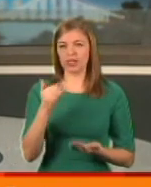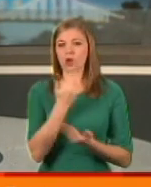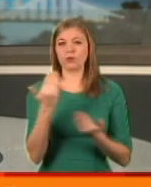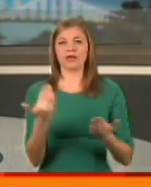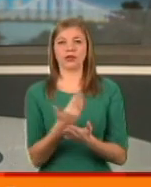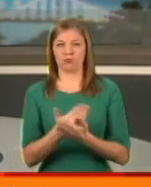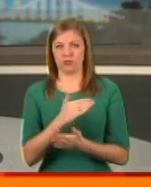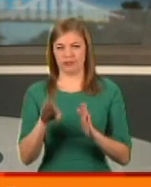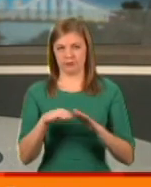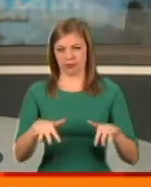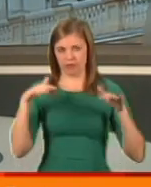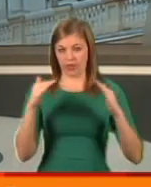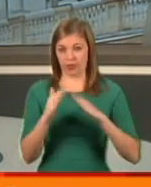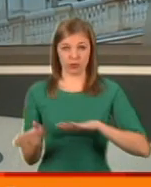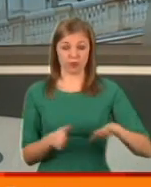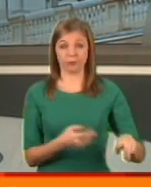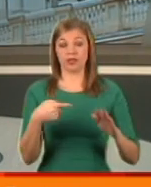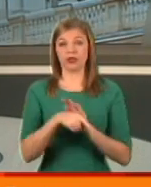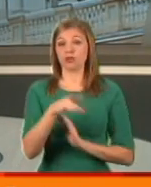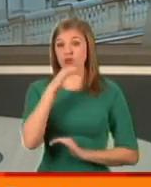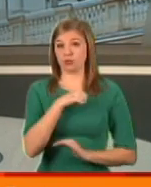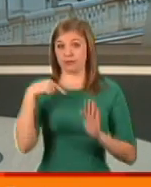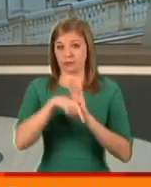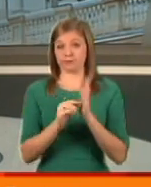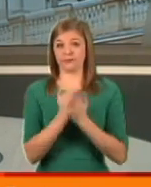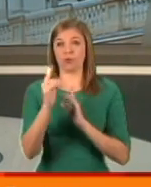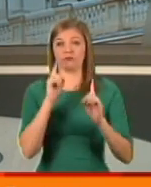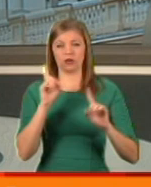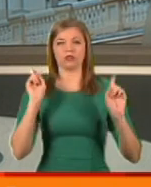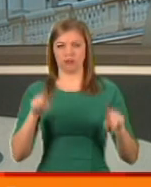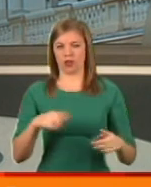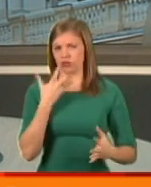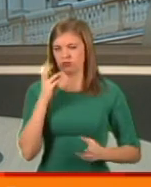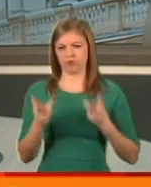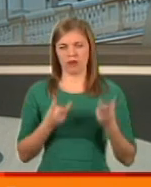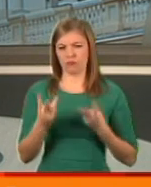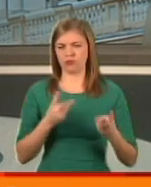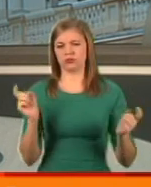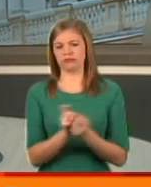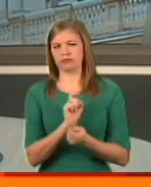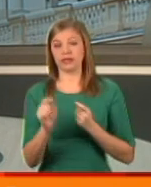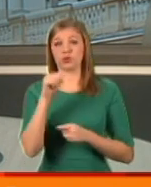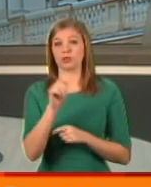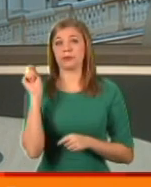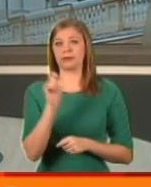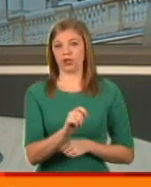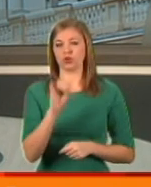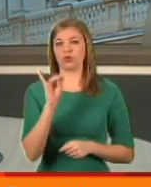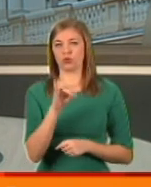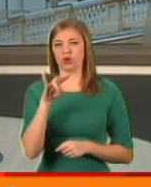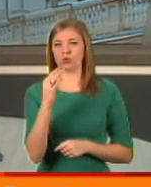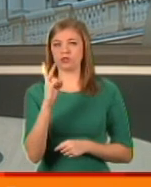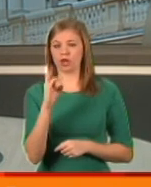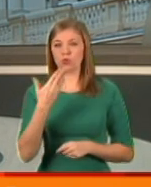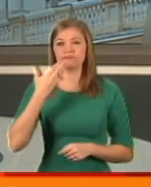останні новини з-під парламенту. Тим часом у самій Верховній Раді теж вирують емоції, сперечаються. Туди приїхав Юрій